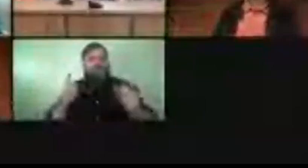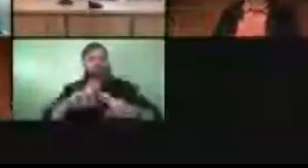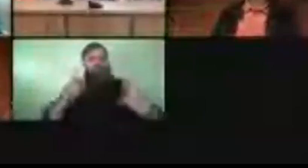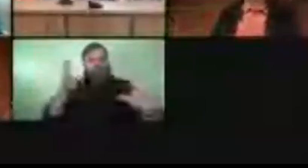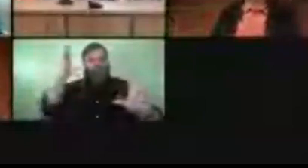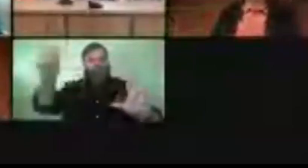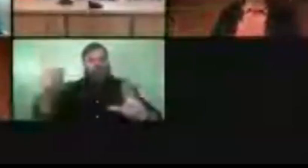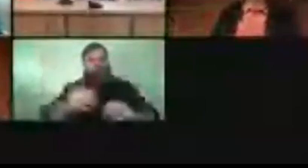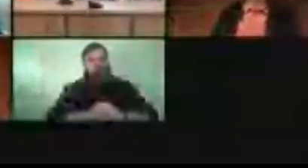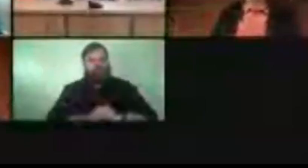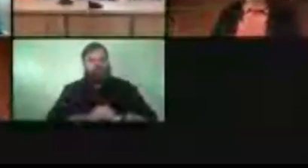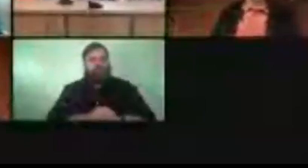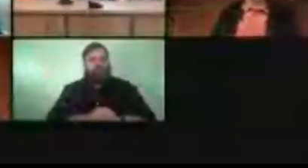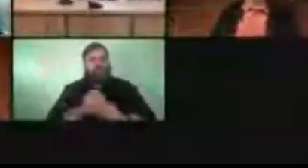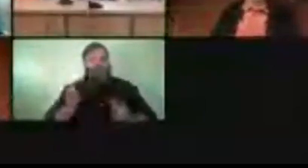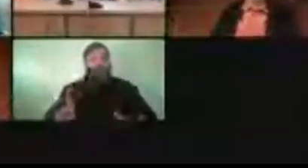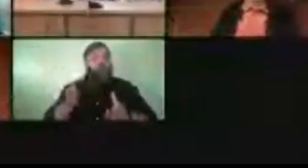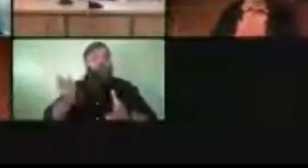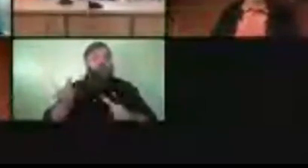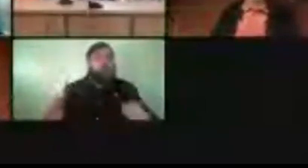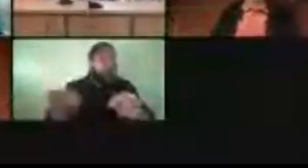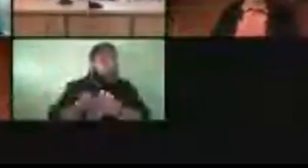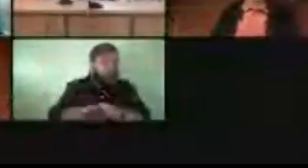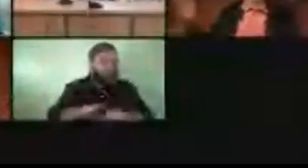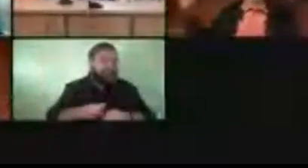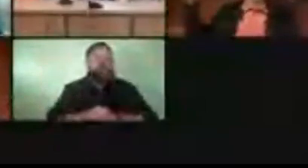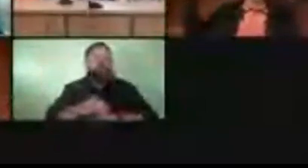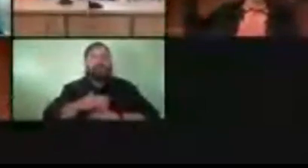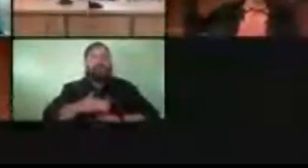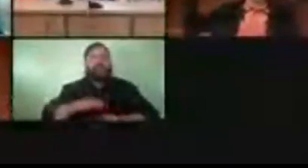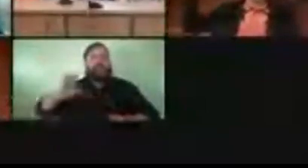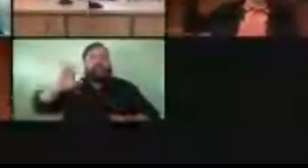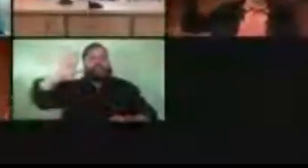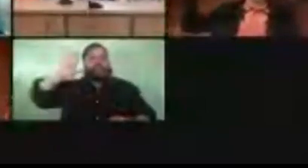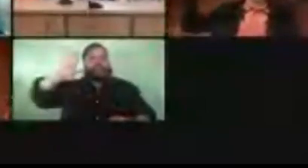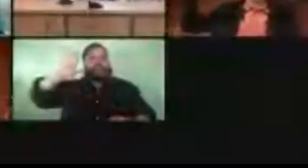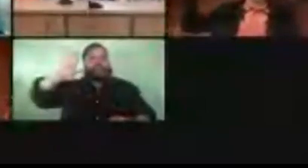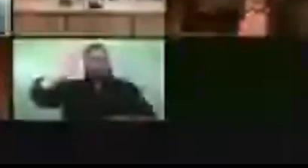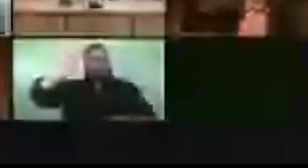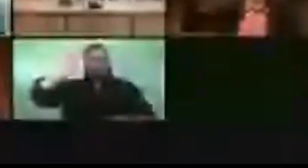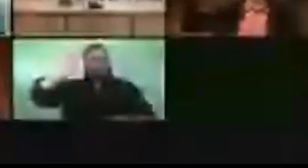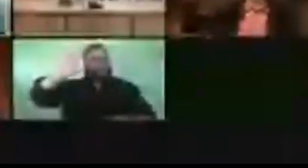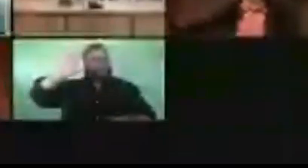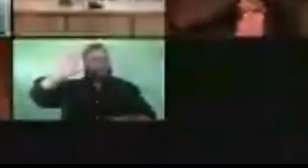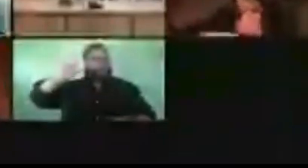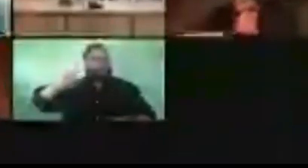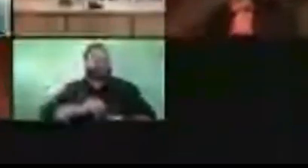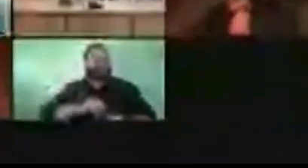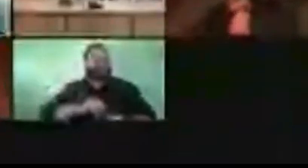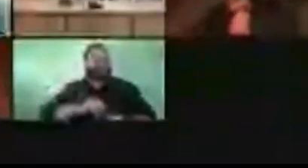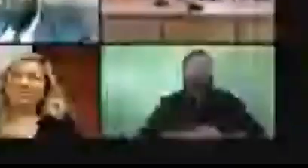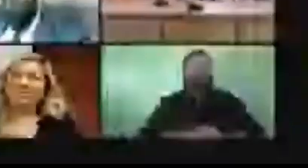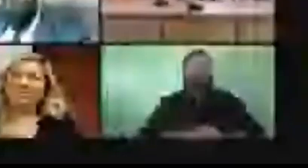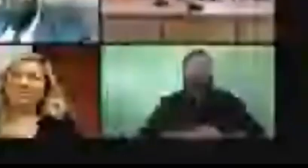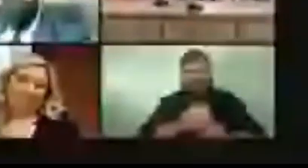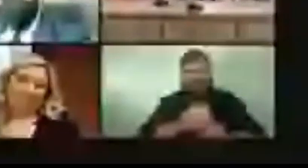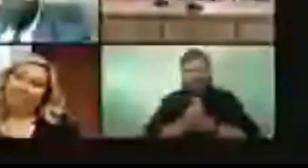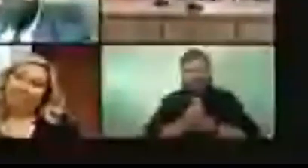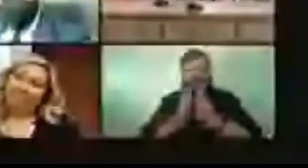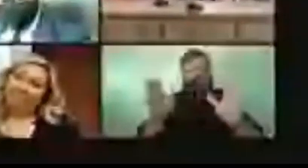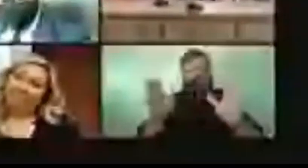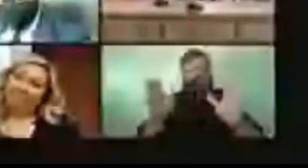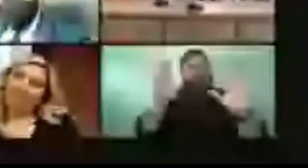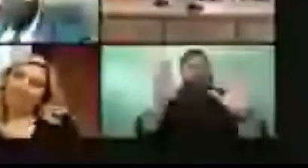kwa kweli ninaona kwa kila mmoja wetu anataka kwenda nyumbani. Je, tutafunga mkutano? Ndio,